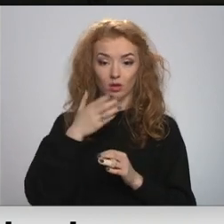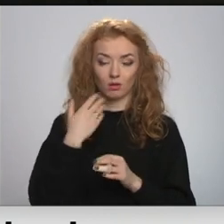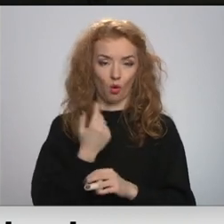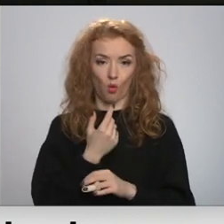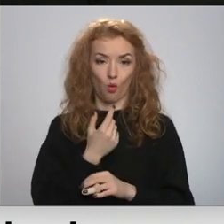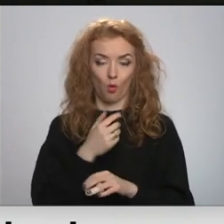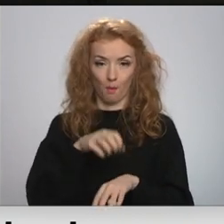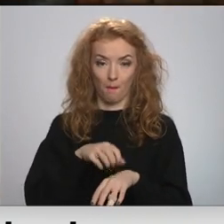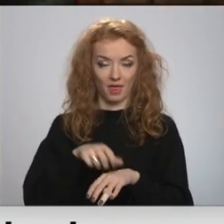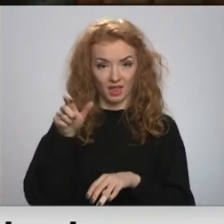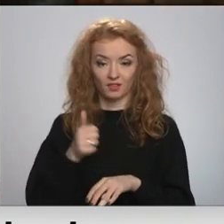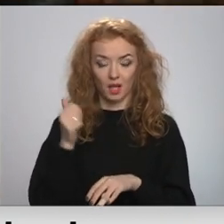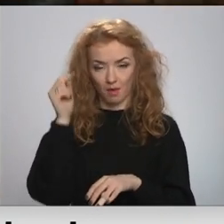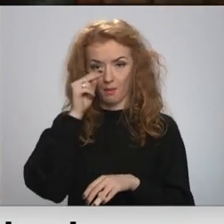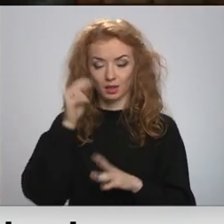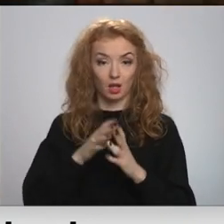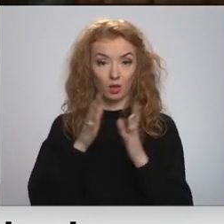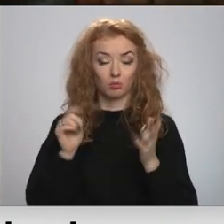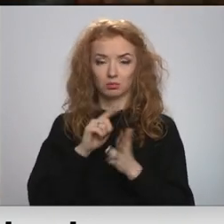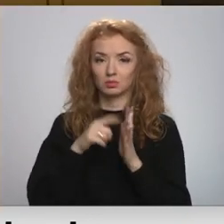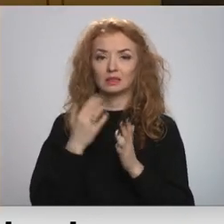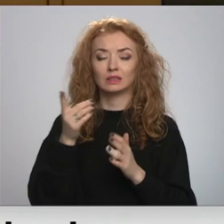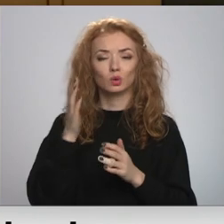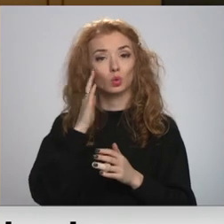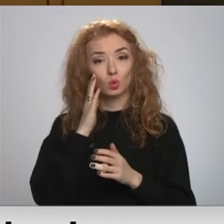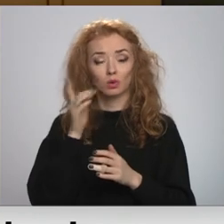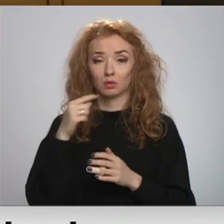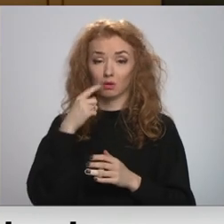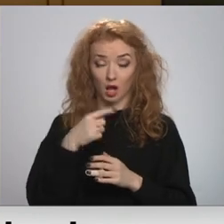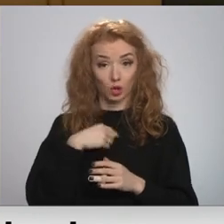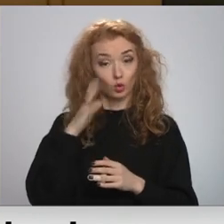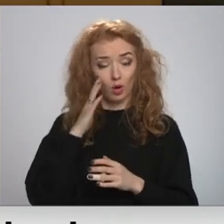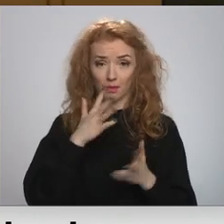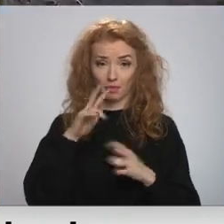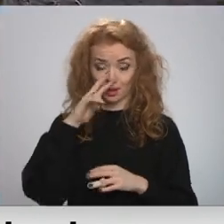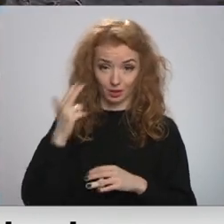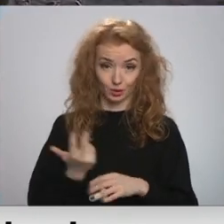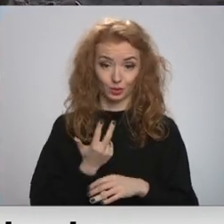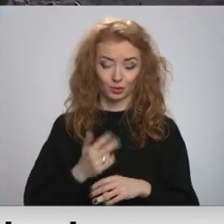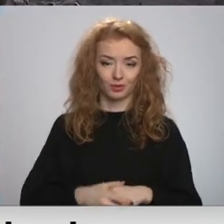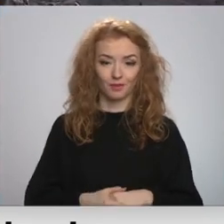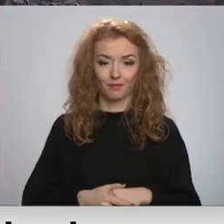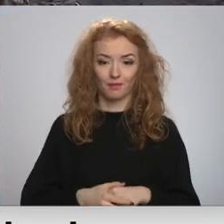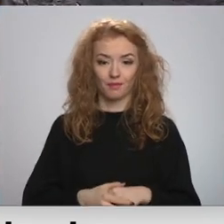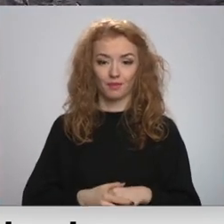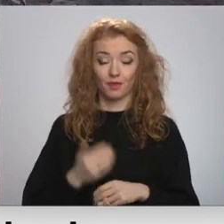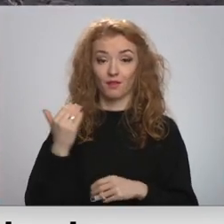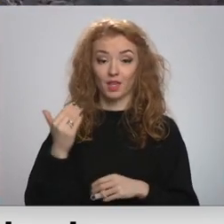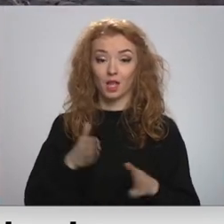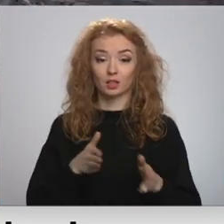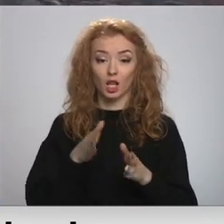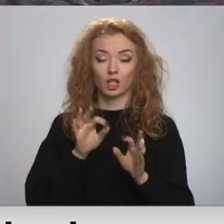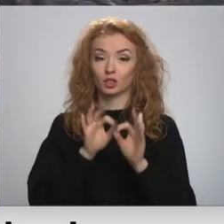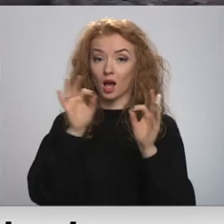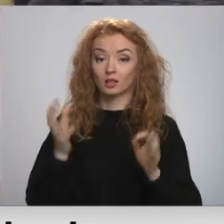nu, viņi jāzina diezgan daudz. Cik stundas tu būs? Pilnībā man pietiek ar 3 stundām, vairāk vienkārši nav. Roberta kā medika ceļš ir sācies